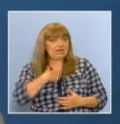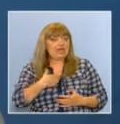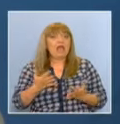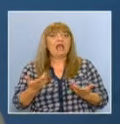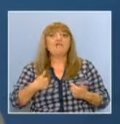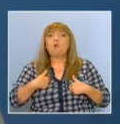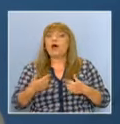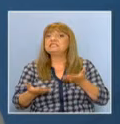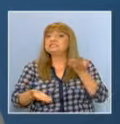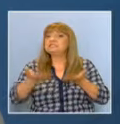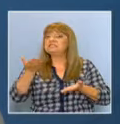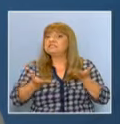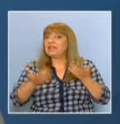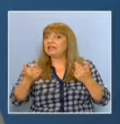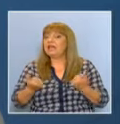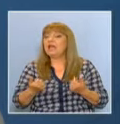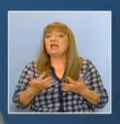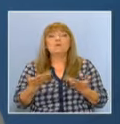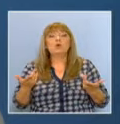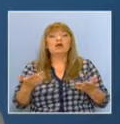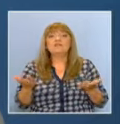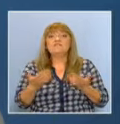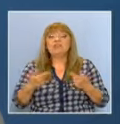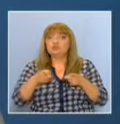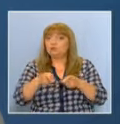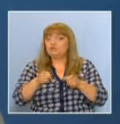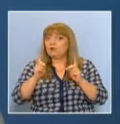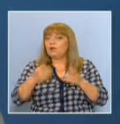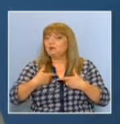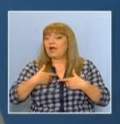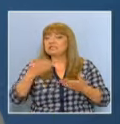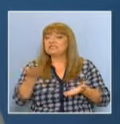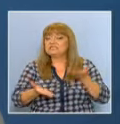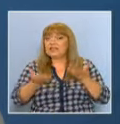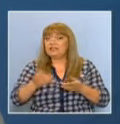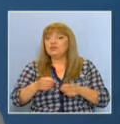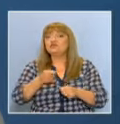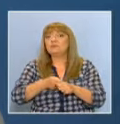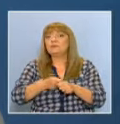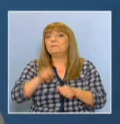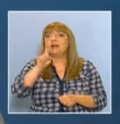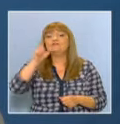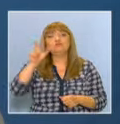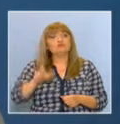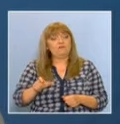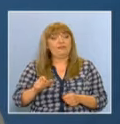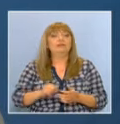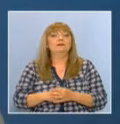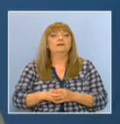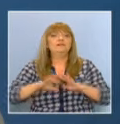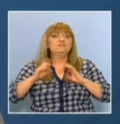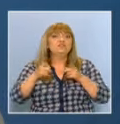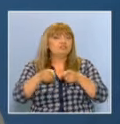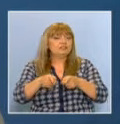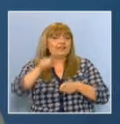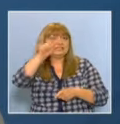и по какъв начин това, което ценя, ще ме направи човекът, който съм. И всички тези въпроси, голяма част от тях именно